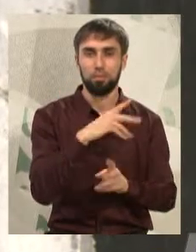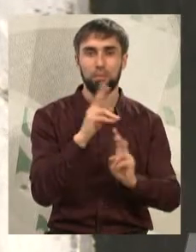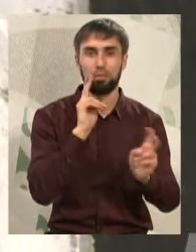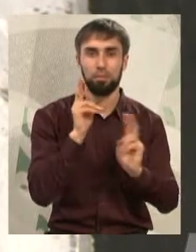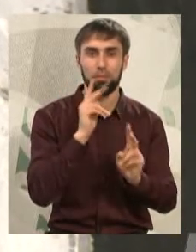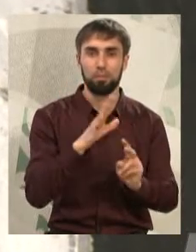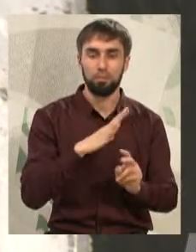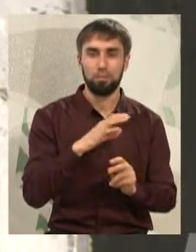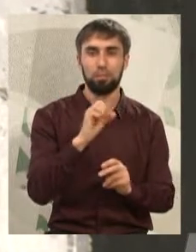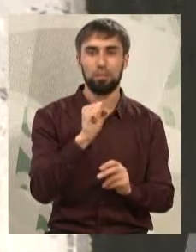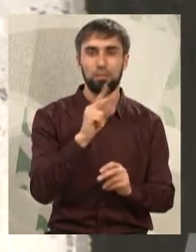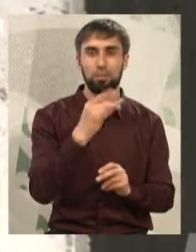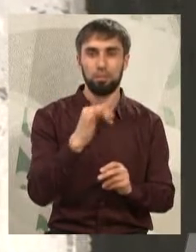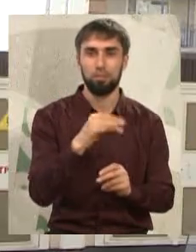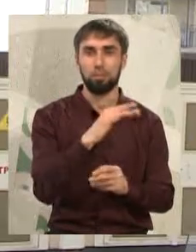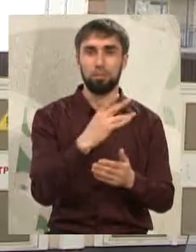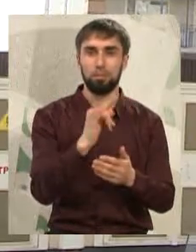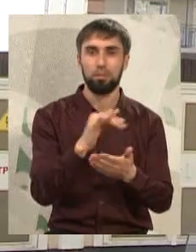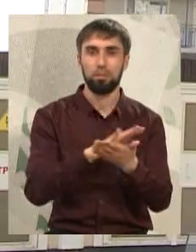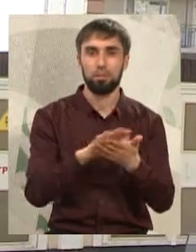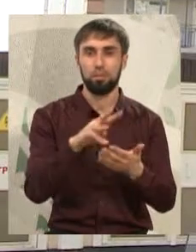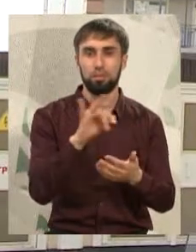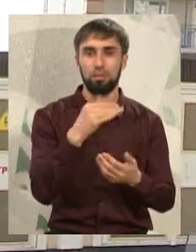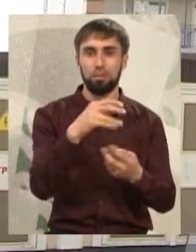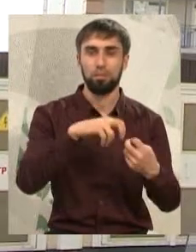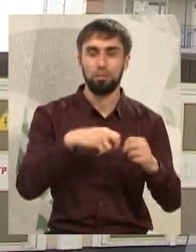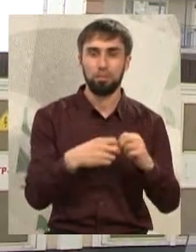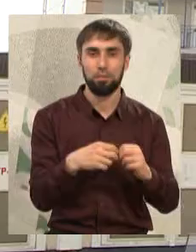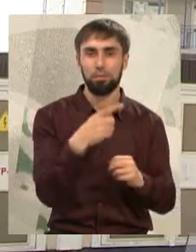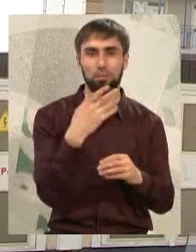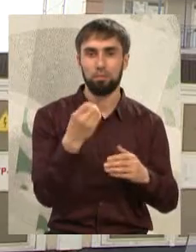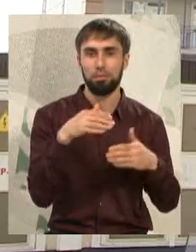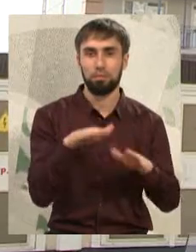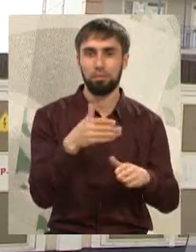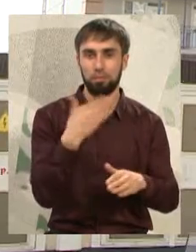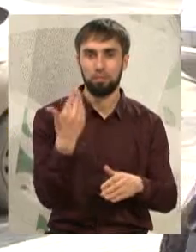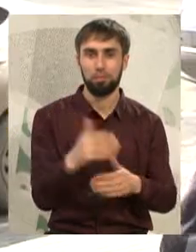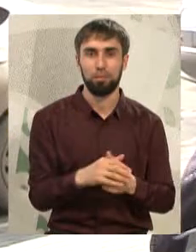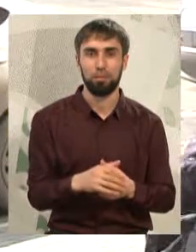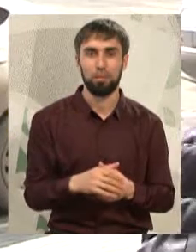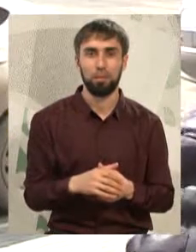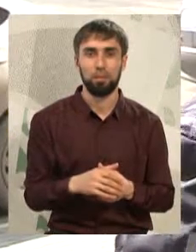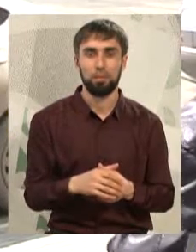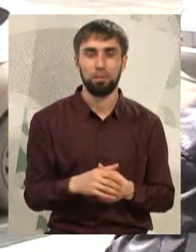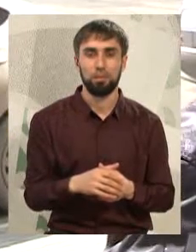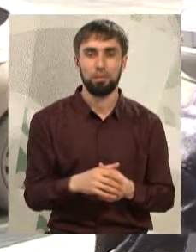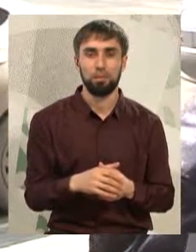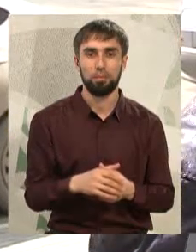участием представителей «Чистого мира» о решении сложившейся проблемы. Но она не решена по сегодняшний день. Там из трубы